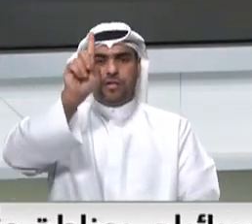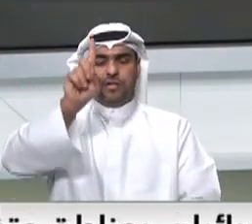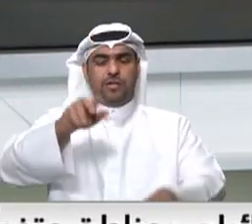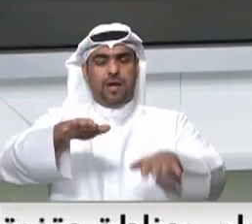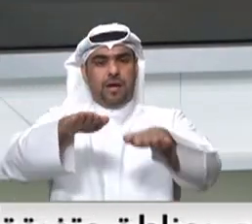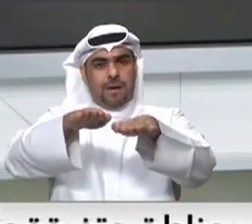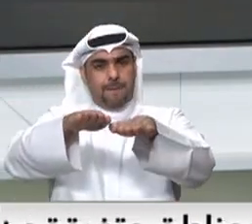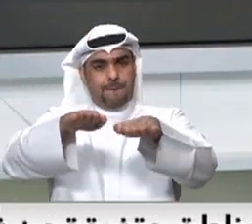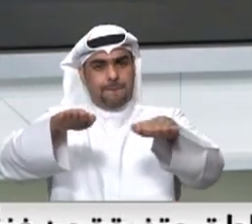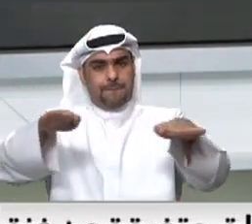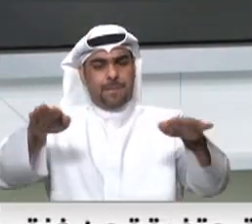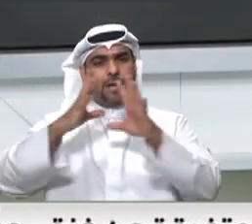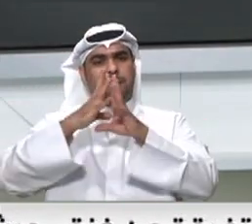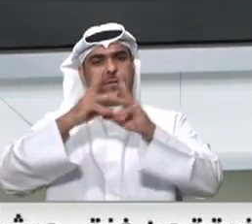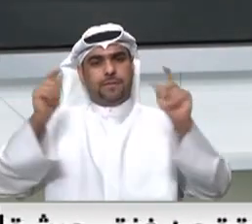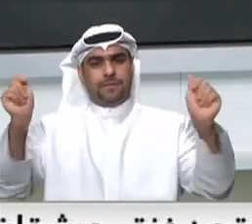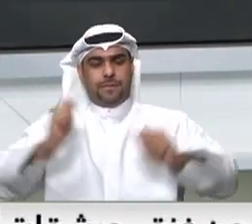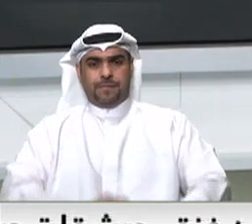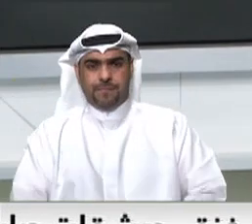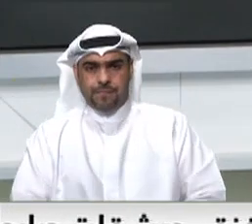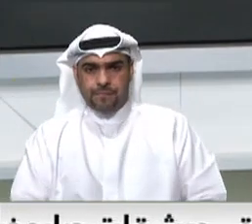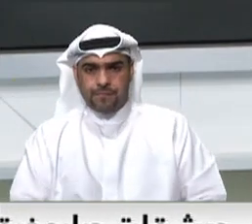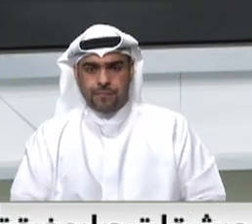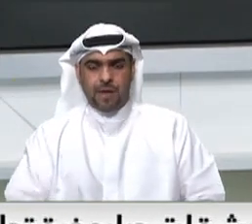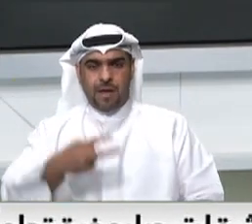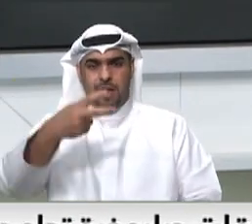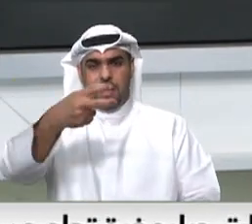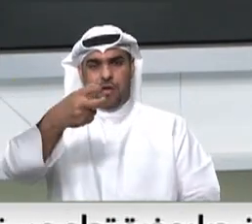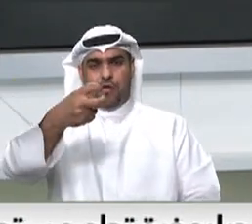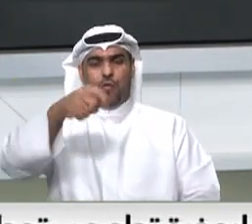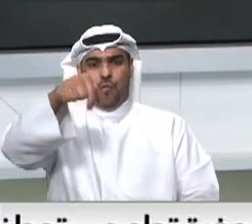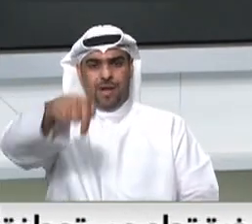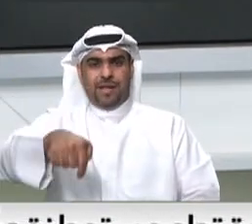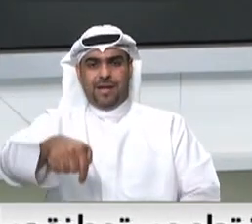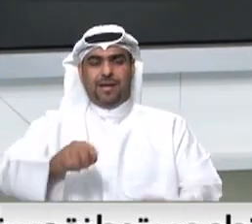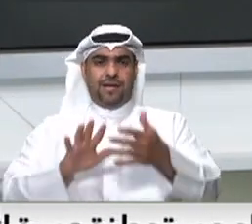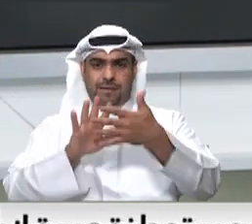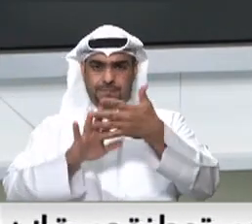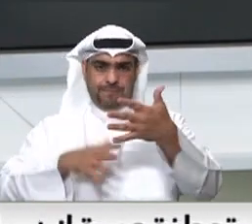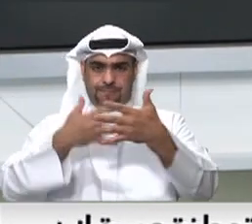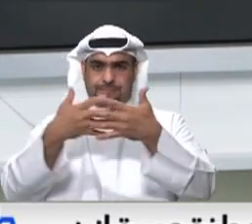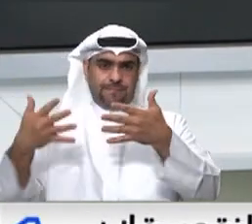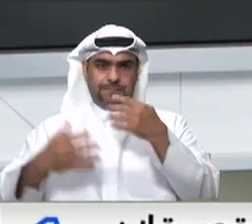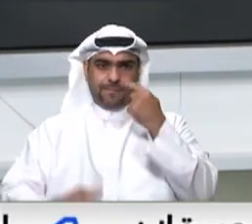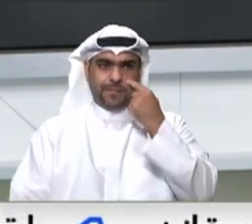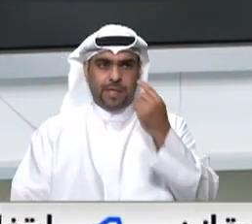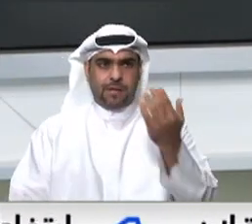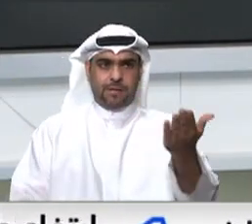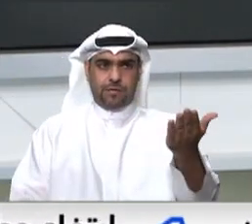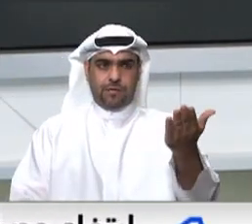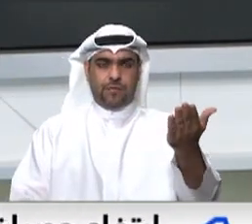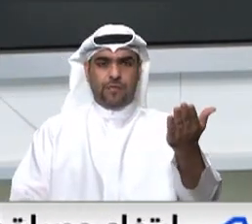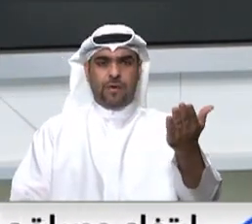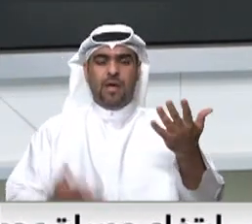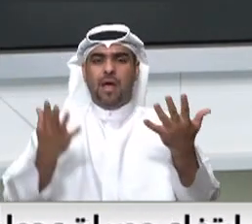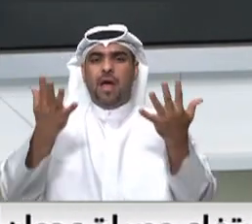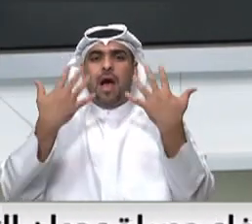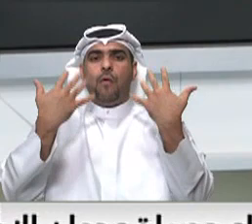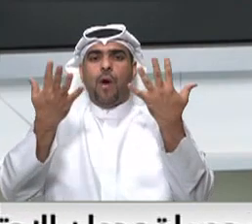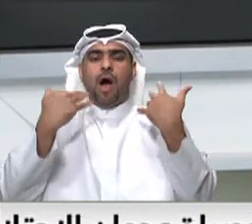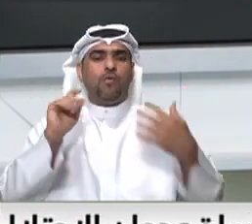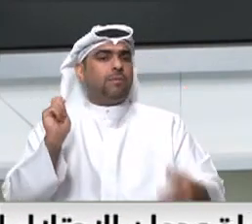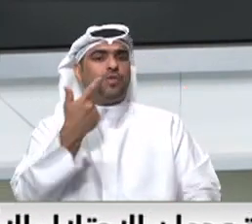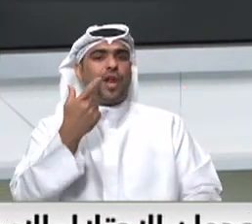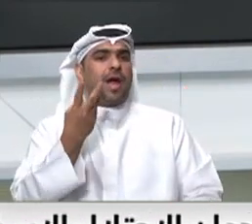تدريجيا اما بالنسبه لاجواء الحاليه في مدينه الكويت اجواء لازالت غائمه جزئيا مع رياح حاليا شماليه سرعتها 20